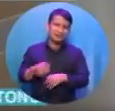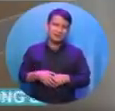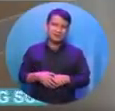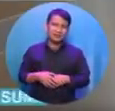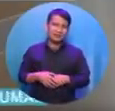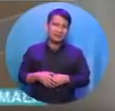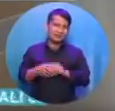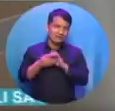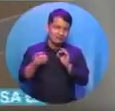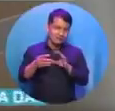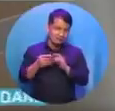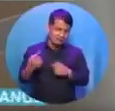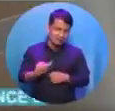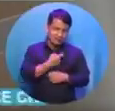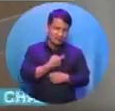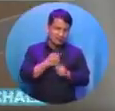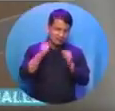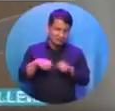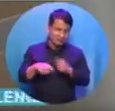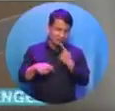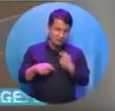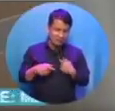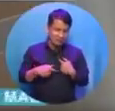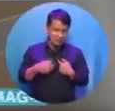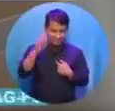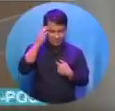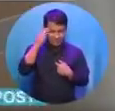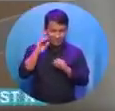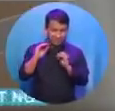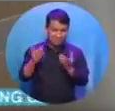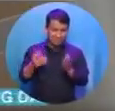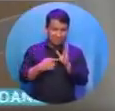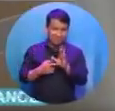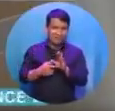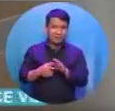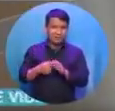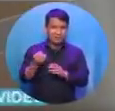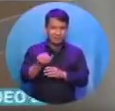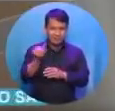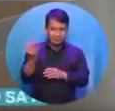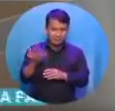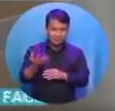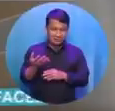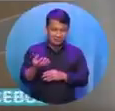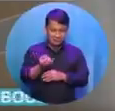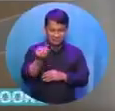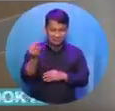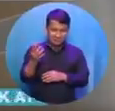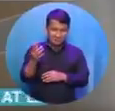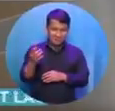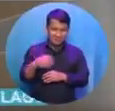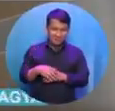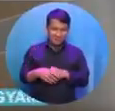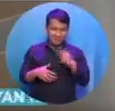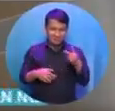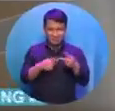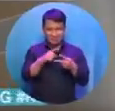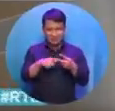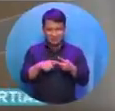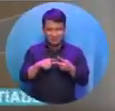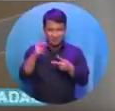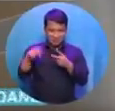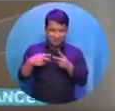pong yung panalakit po nila sa akin. Siyempre po, sir, alam mo naman pong wala akong talan. Ilan sila? Ilan ba sila? Yung dalawa po nasa